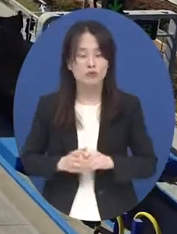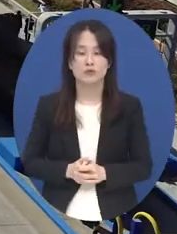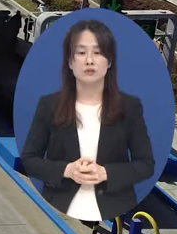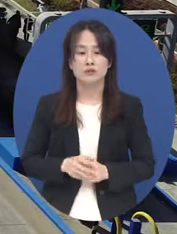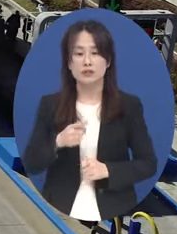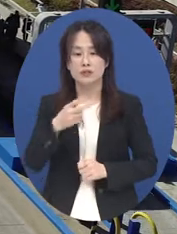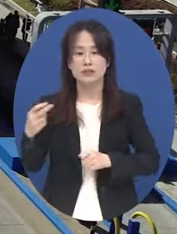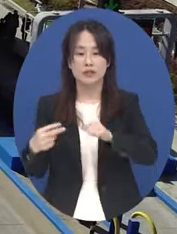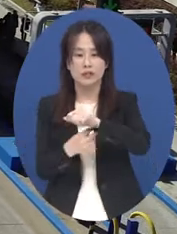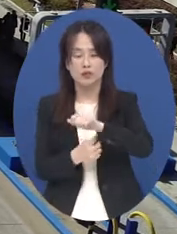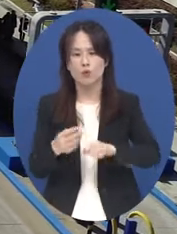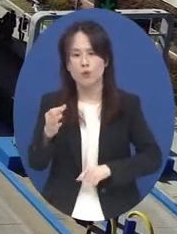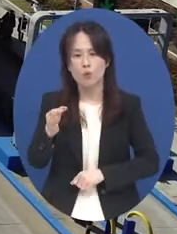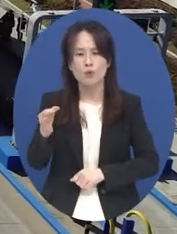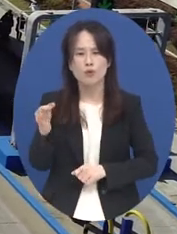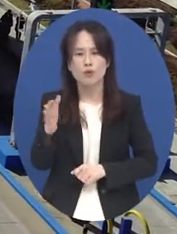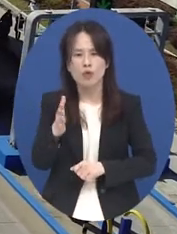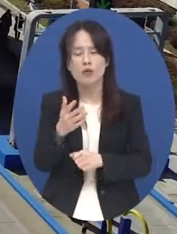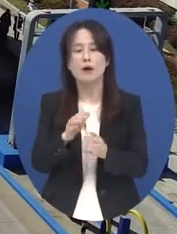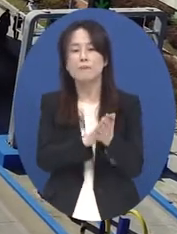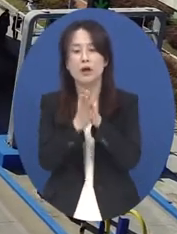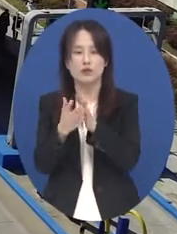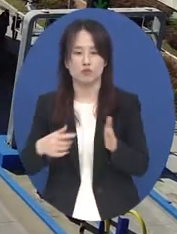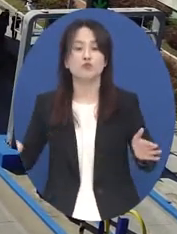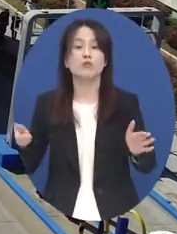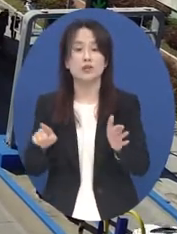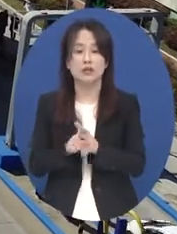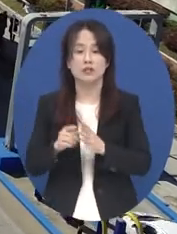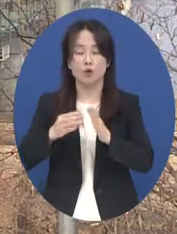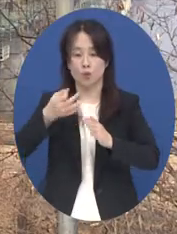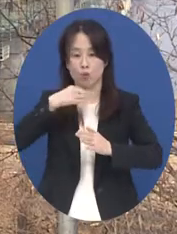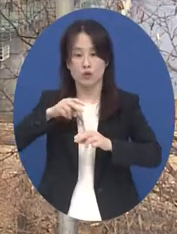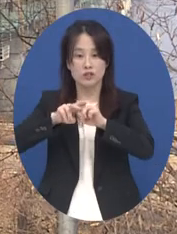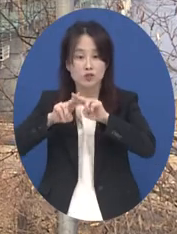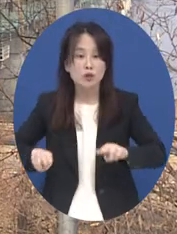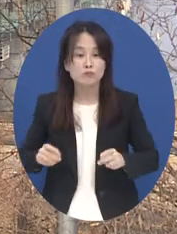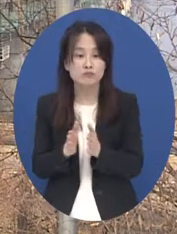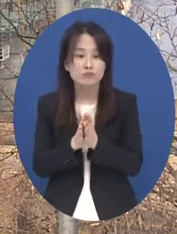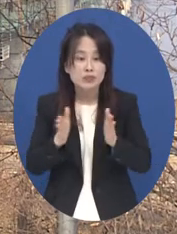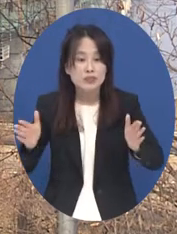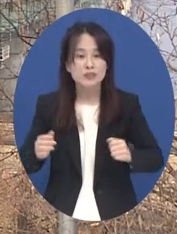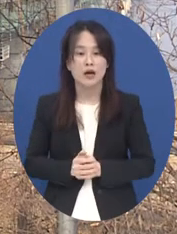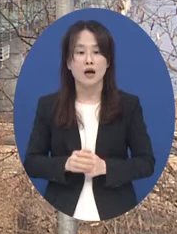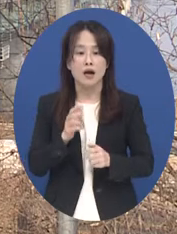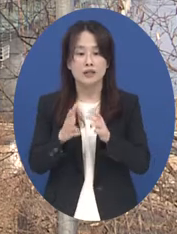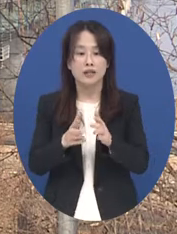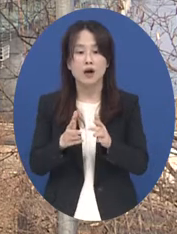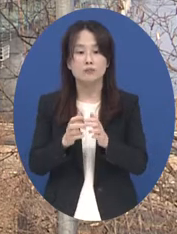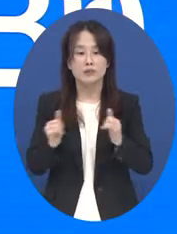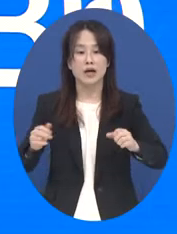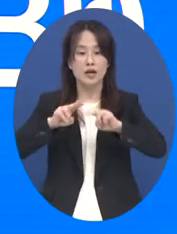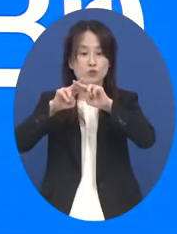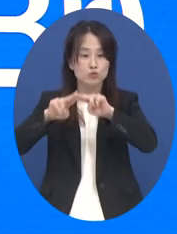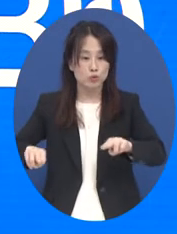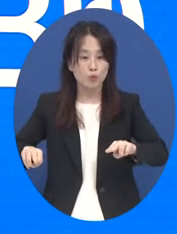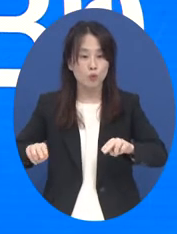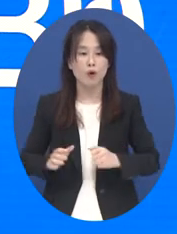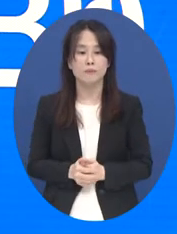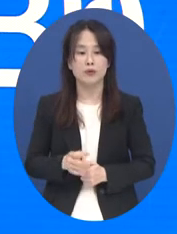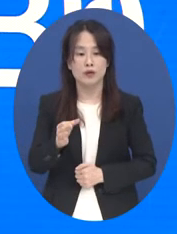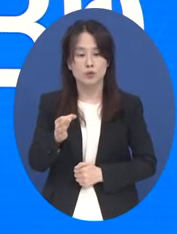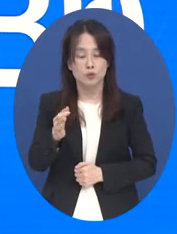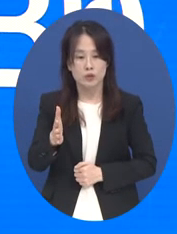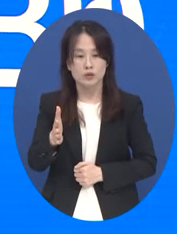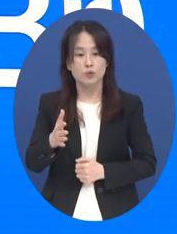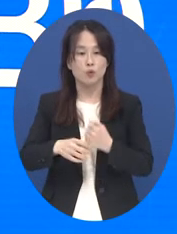경기도는 일산대교 통행료를 무료화하기 위해 공익처분카드를 꺼냈는데요. 일산대교 주식회사의 사업시행자 지정을 취소함으로써